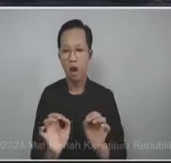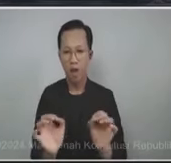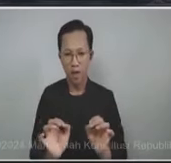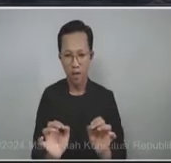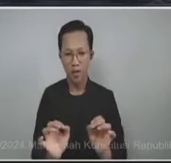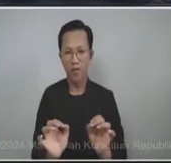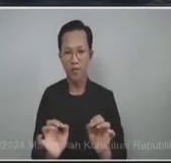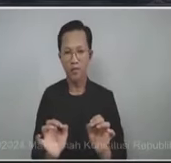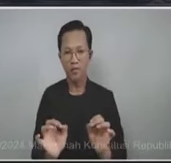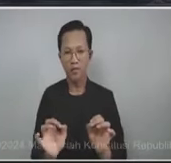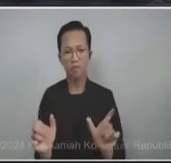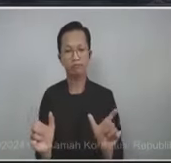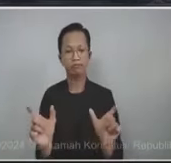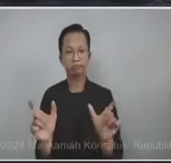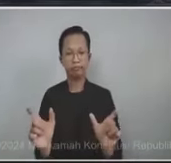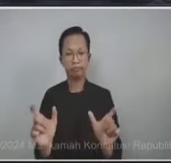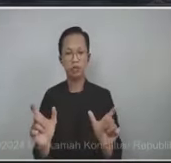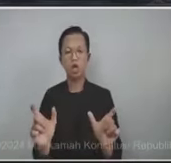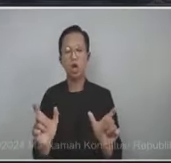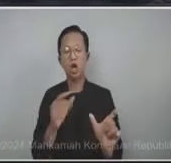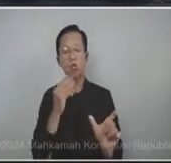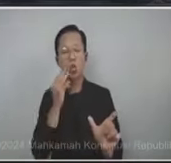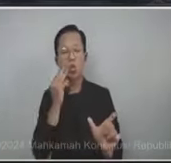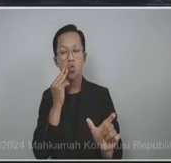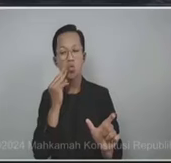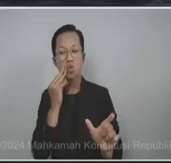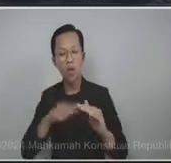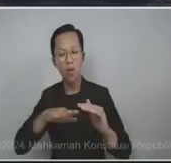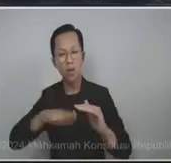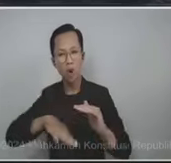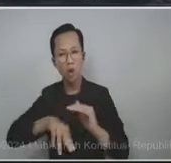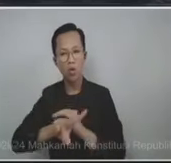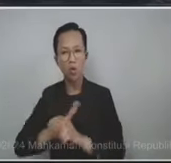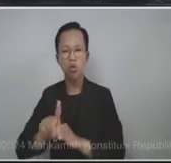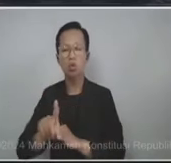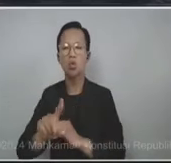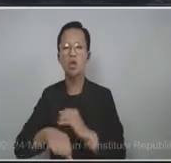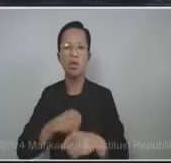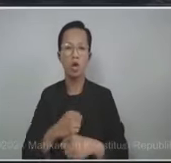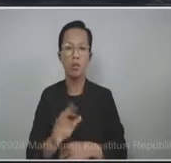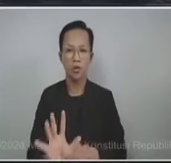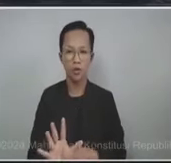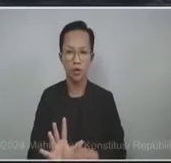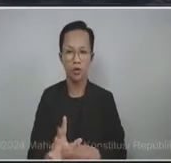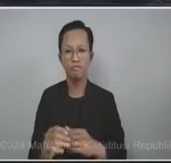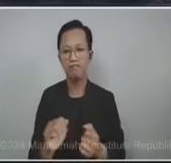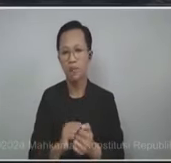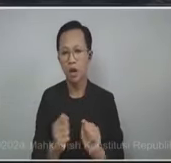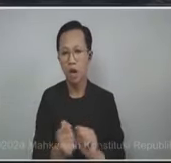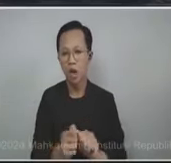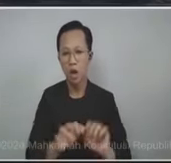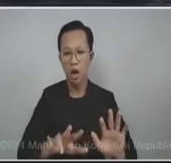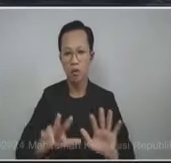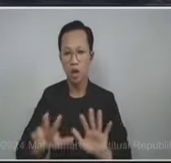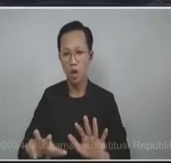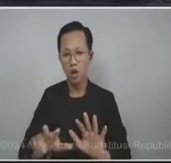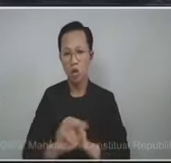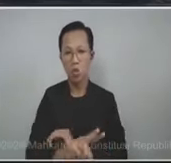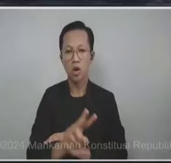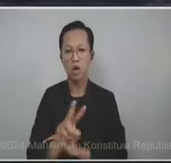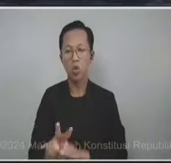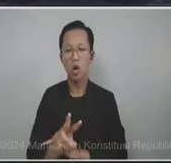dimaknai berusia paling rendah 21 tahun perkara nomor 88/ar pu Gar datar 22